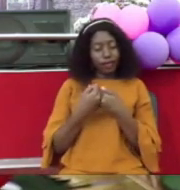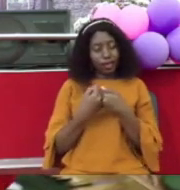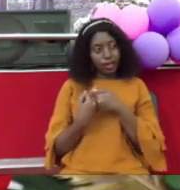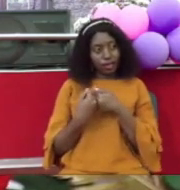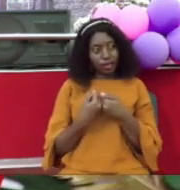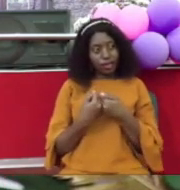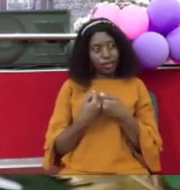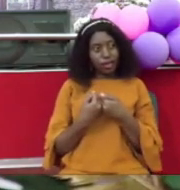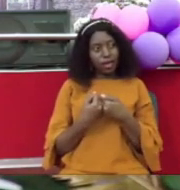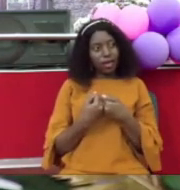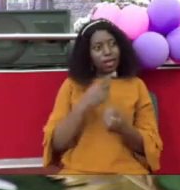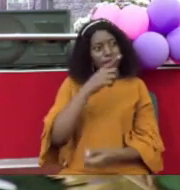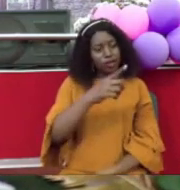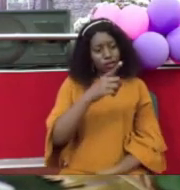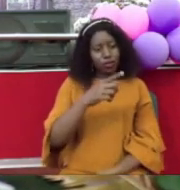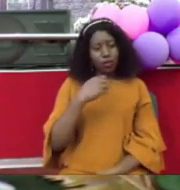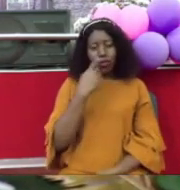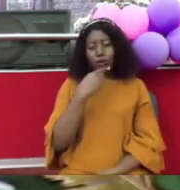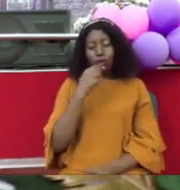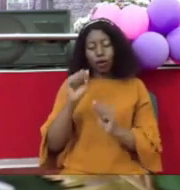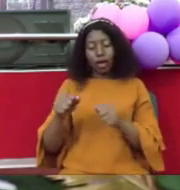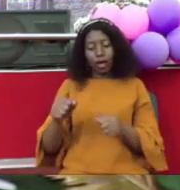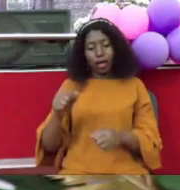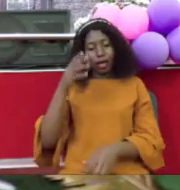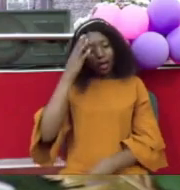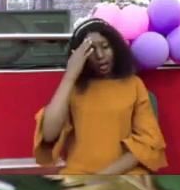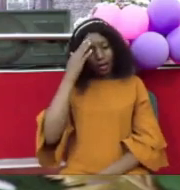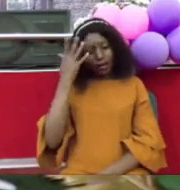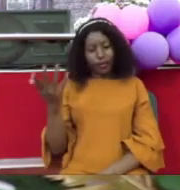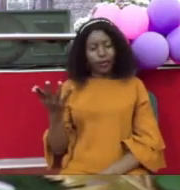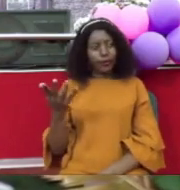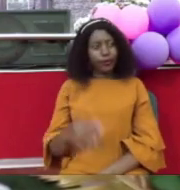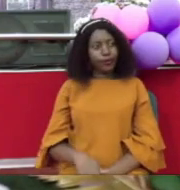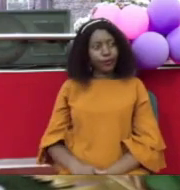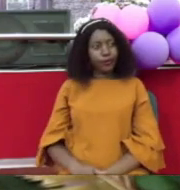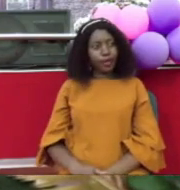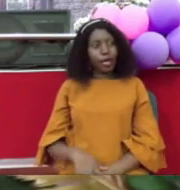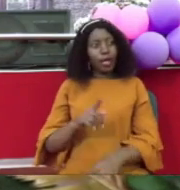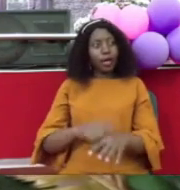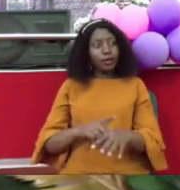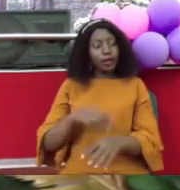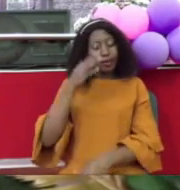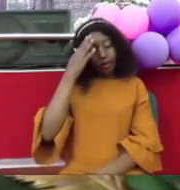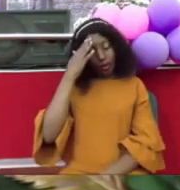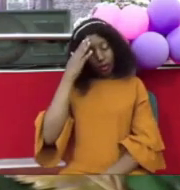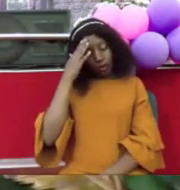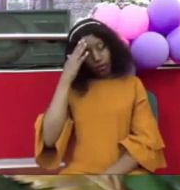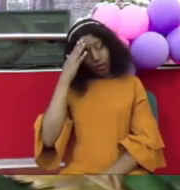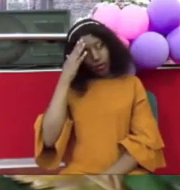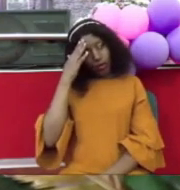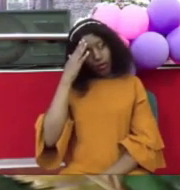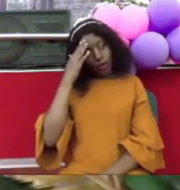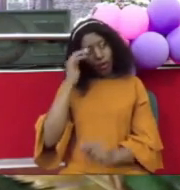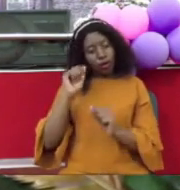who can identify them for yourself. Ni wewe tu unaweza kuziangazia mwenyewe. So once you identify, now you know that we have an